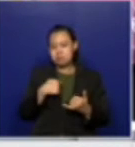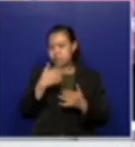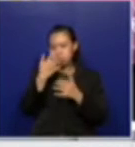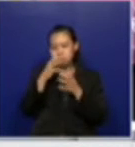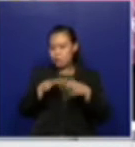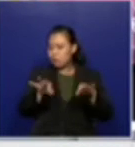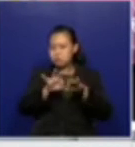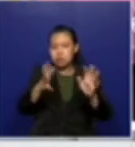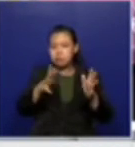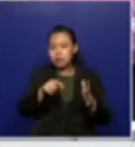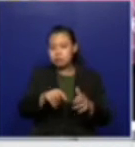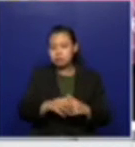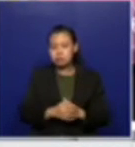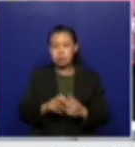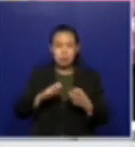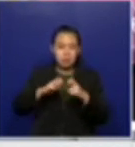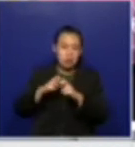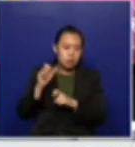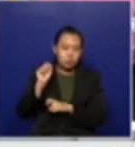หมือนไม่ใช่ปัญหาเร่งด่วน